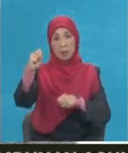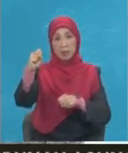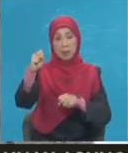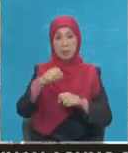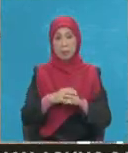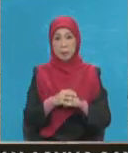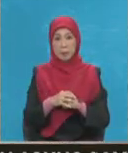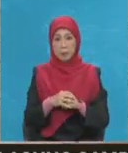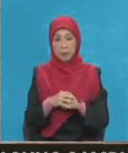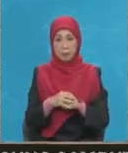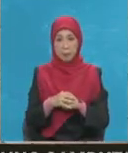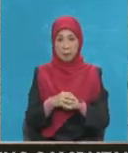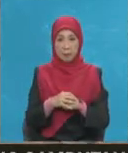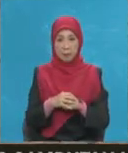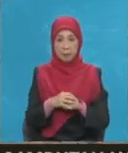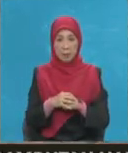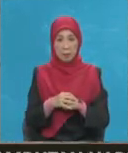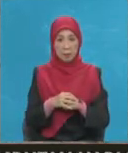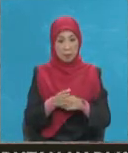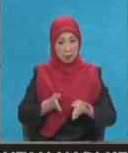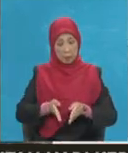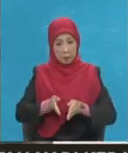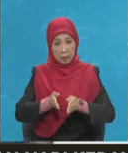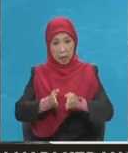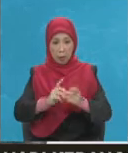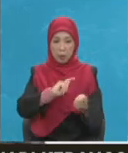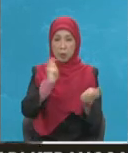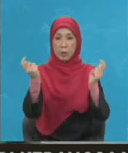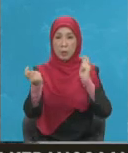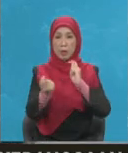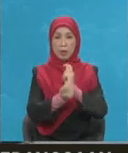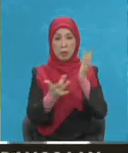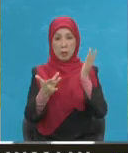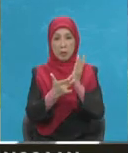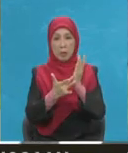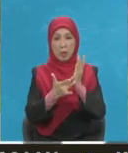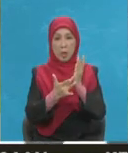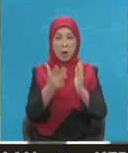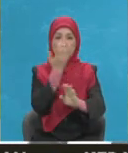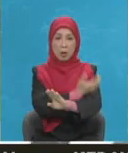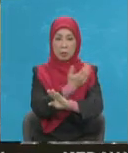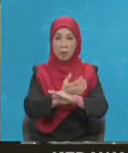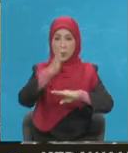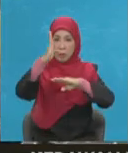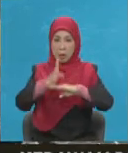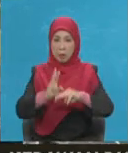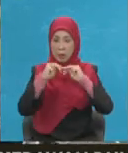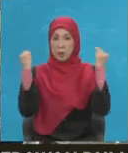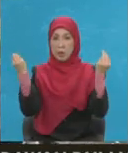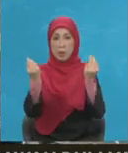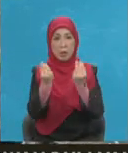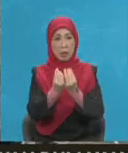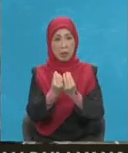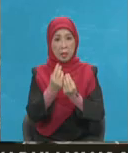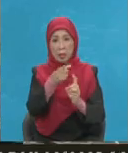ini. Meski aliran zaman berubah dengan kemajuan teknologi, namun warisan budaya masyarakat Brunei